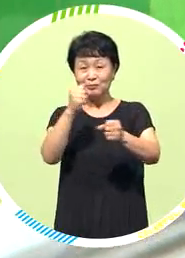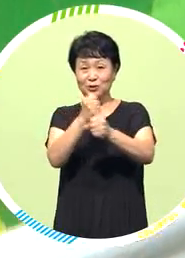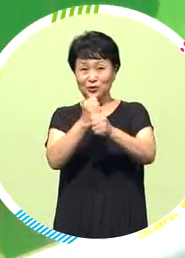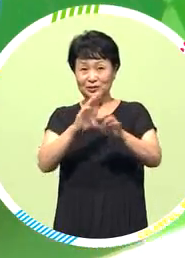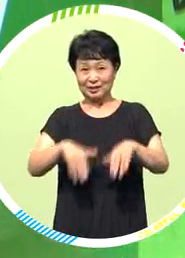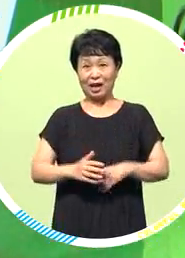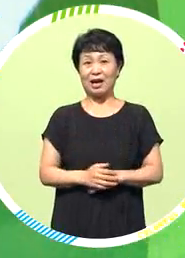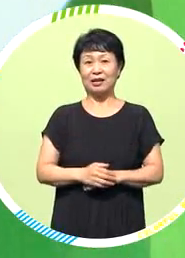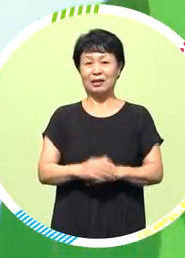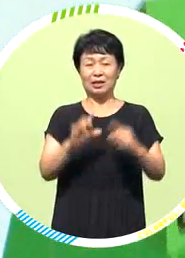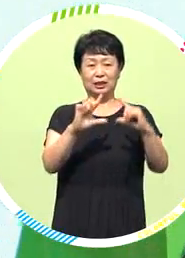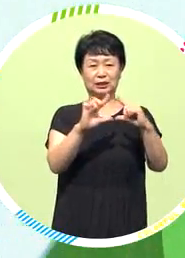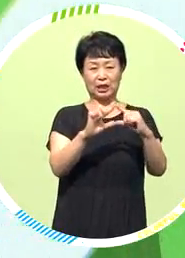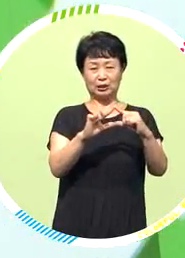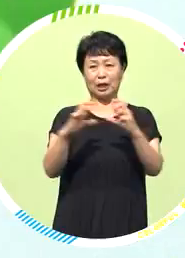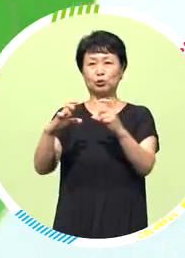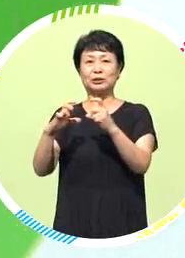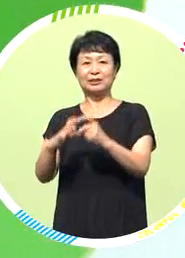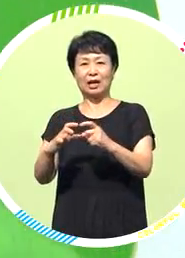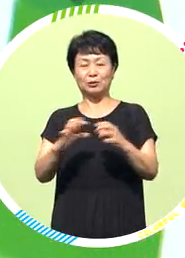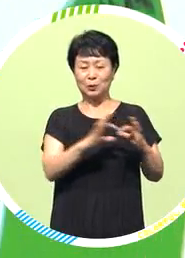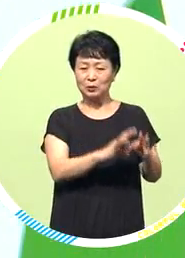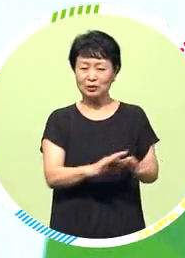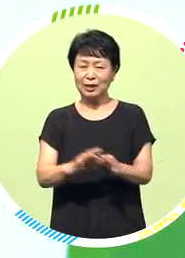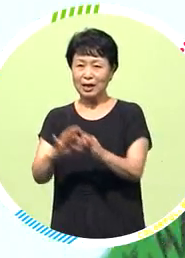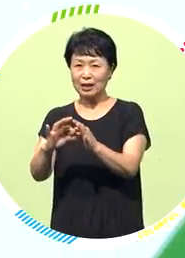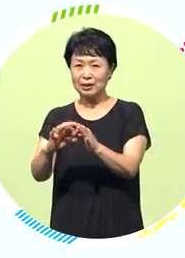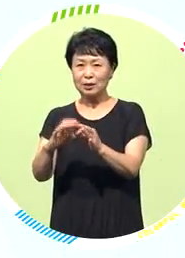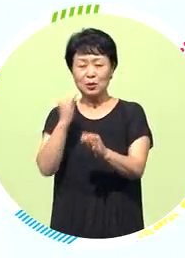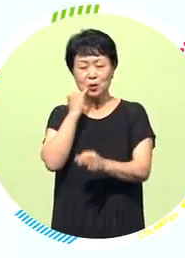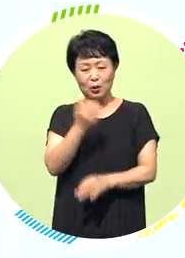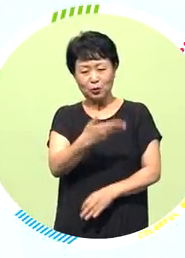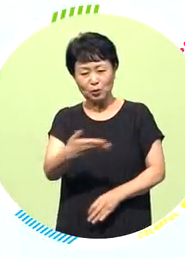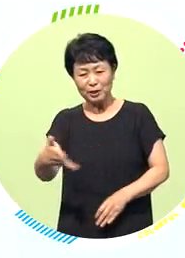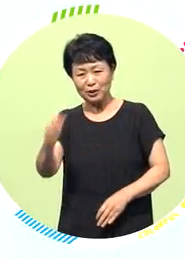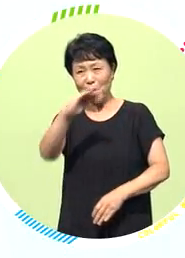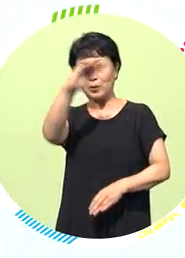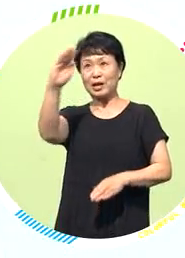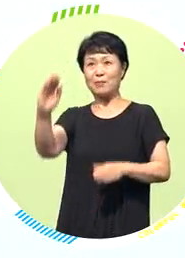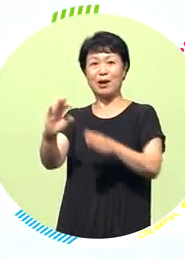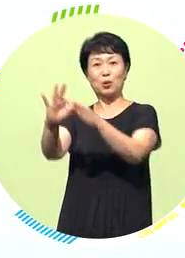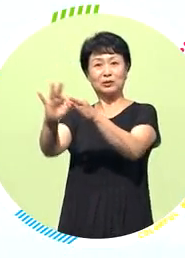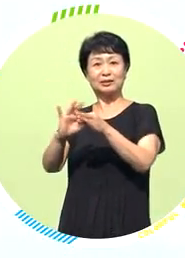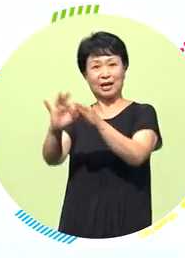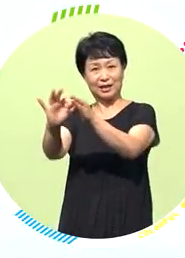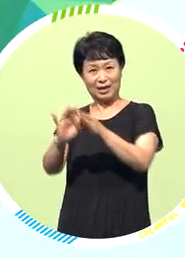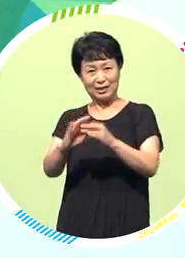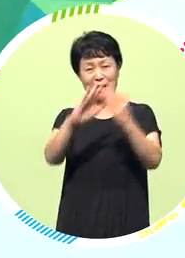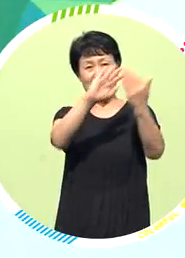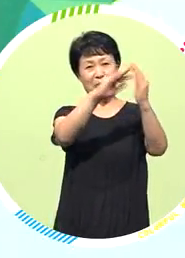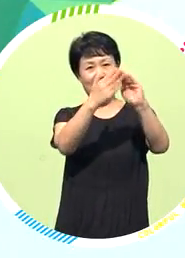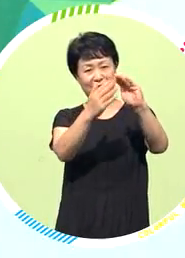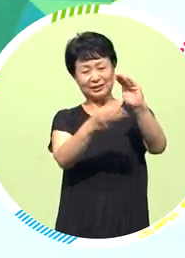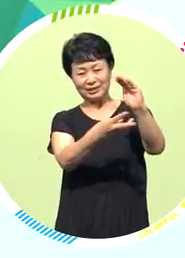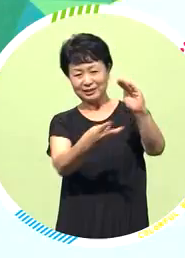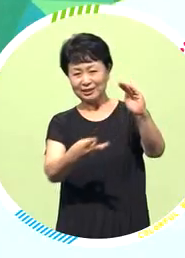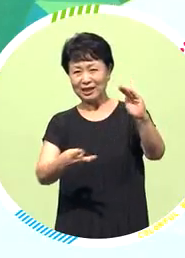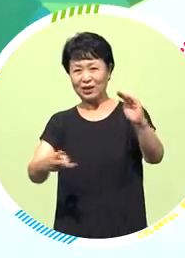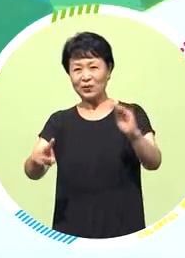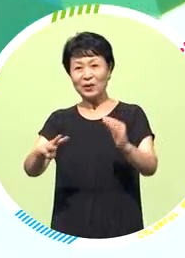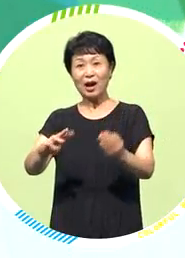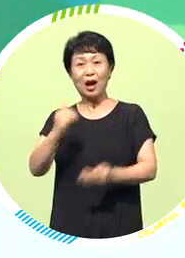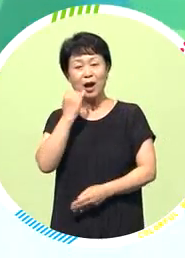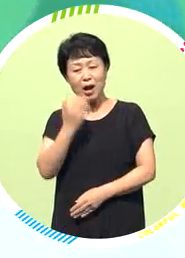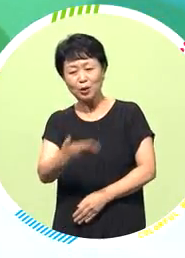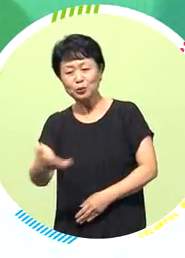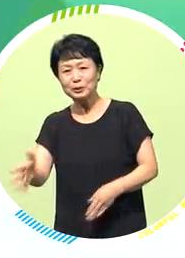とか、海と山のつながりとか、町と川と海のつながりとか、いろんなことをこう